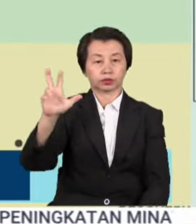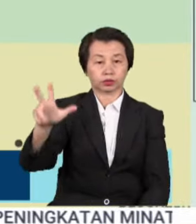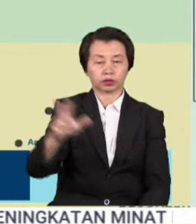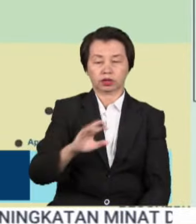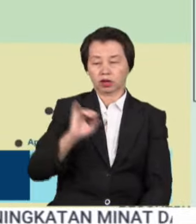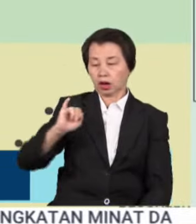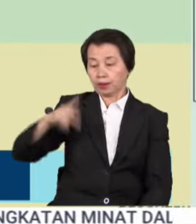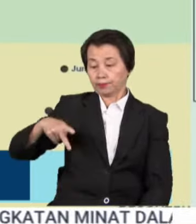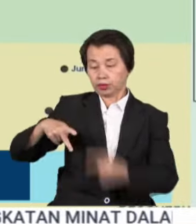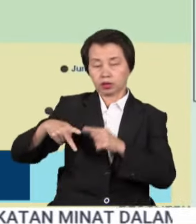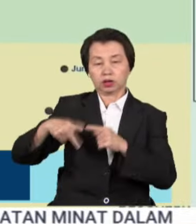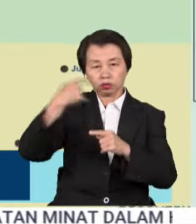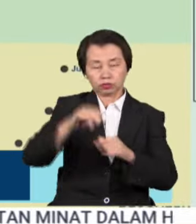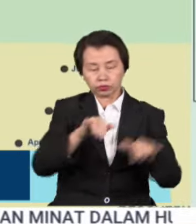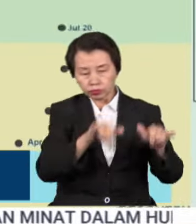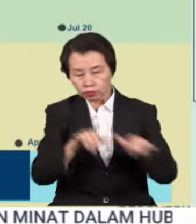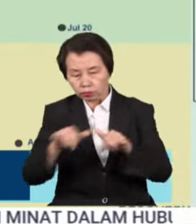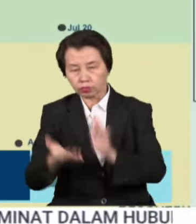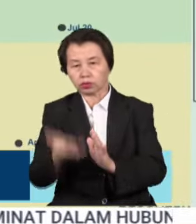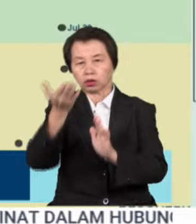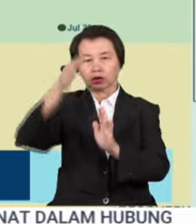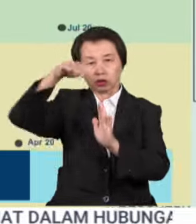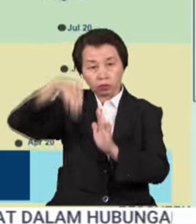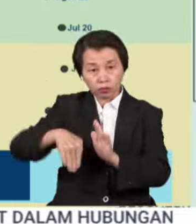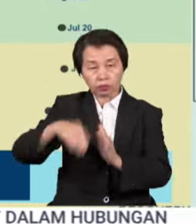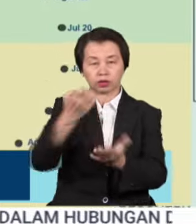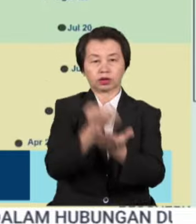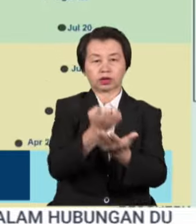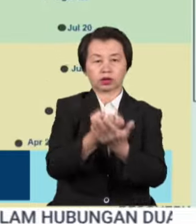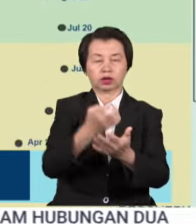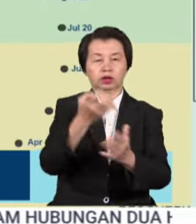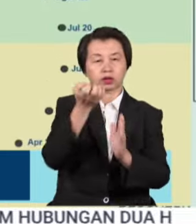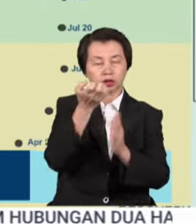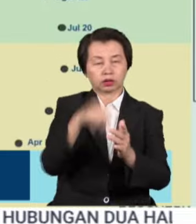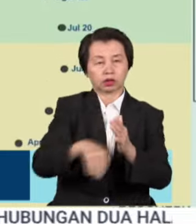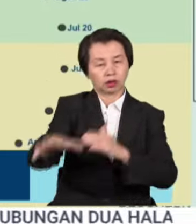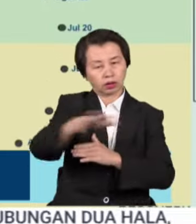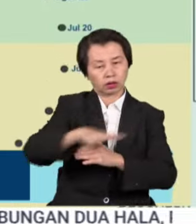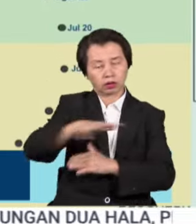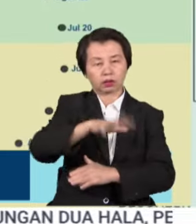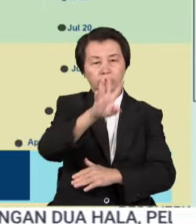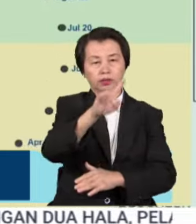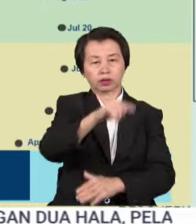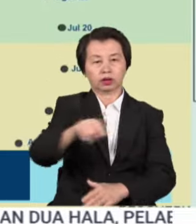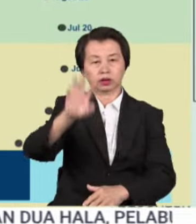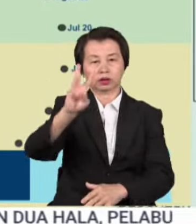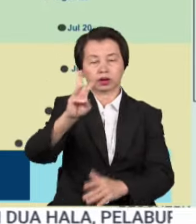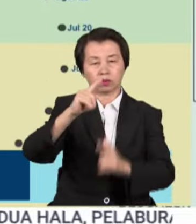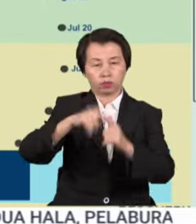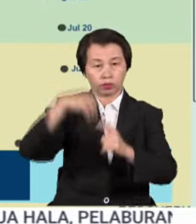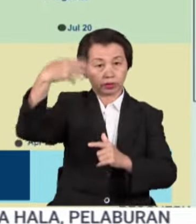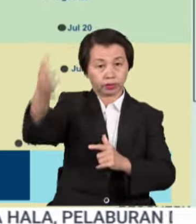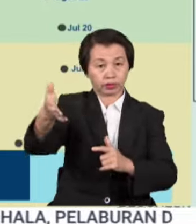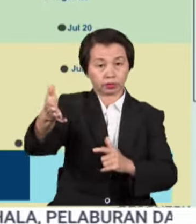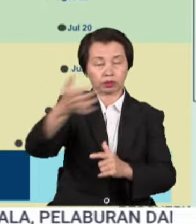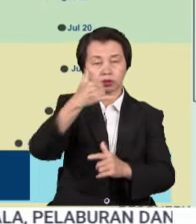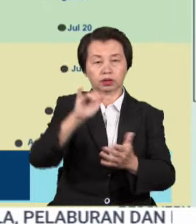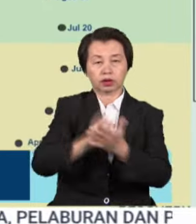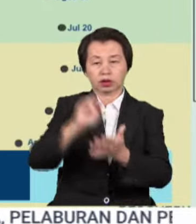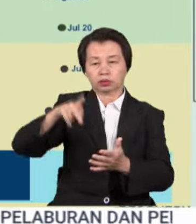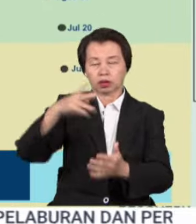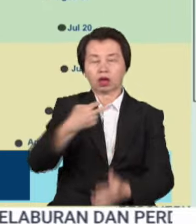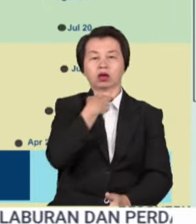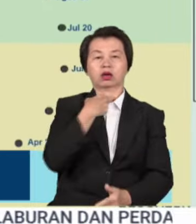IP digunakan untuk mengukur kenaikan dan penurunan ekonomi dalam purata 4 hingga 6 bulan ke hadapan. Prestasi IP